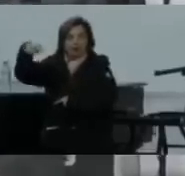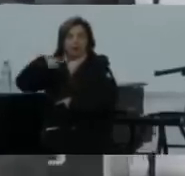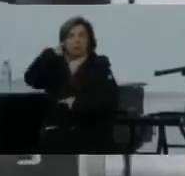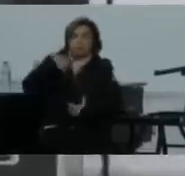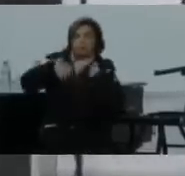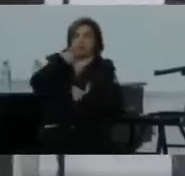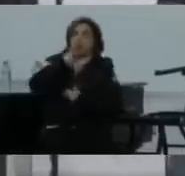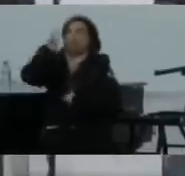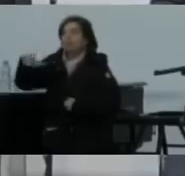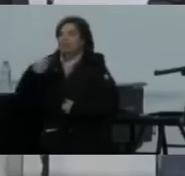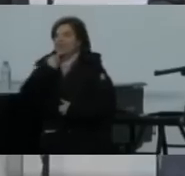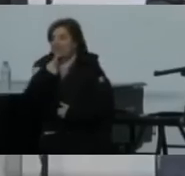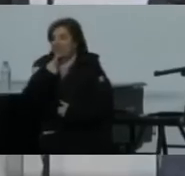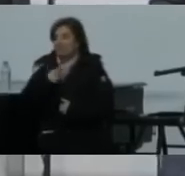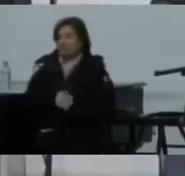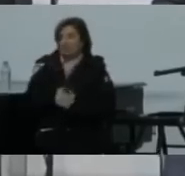Allora,